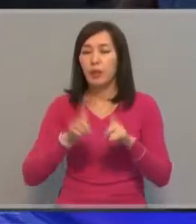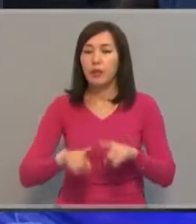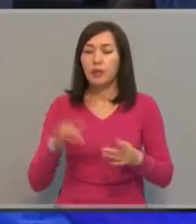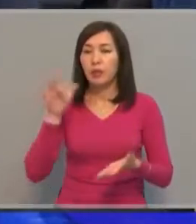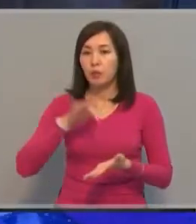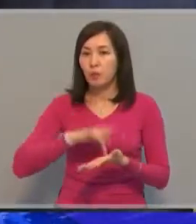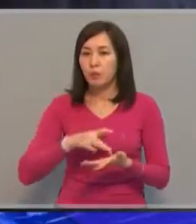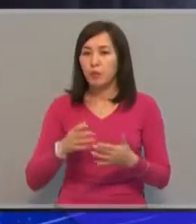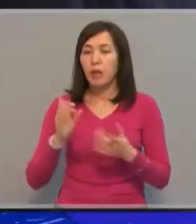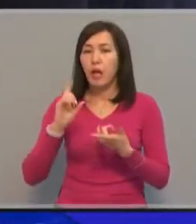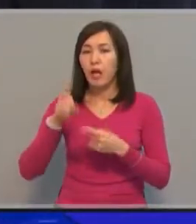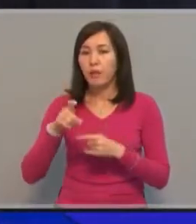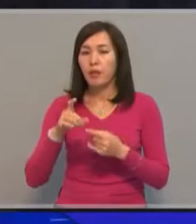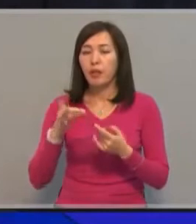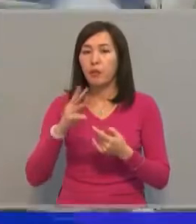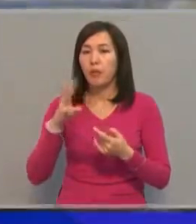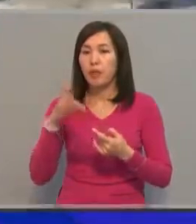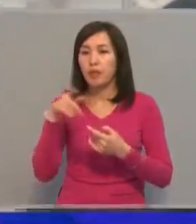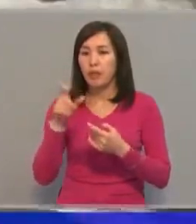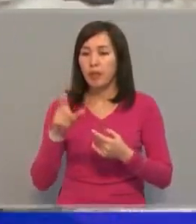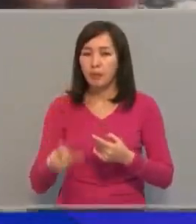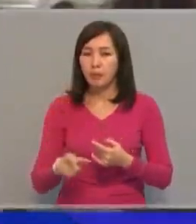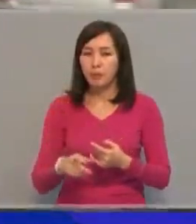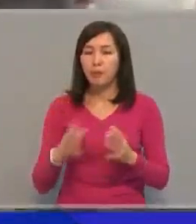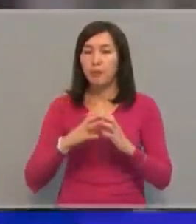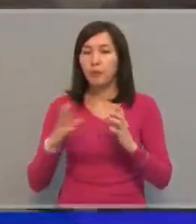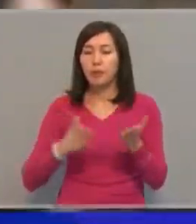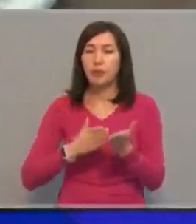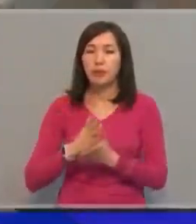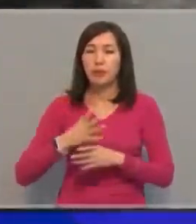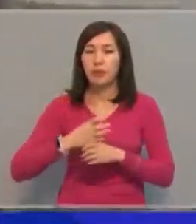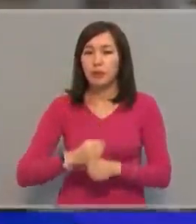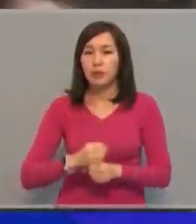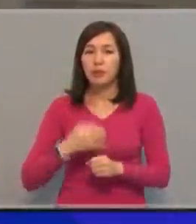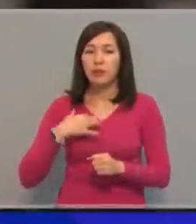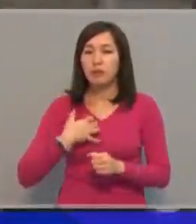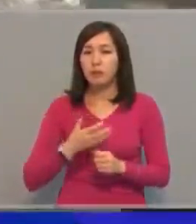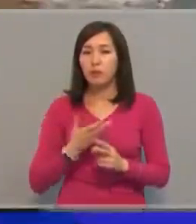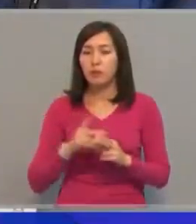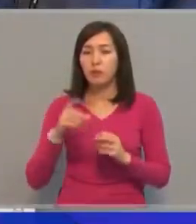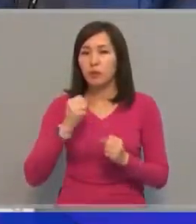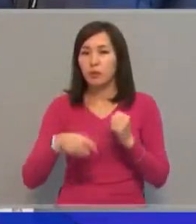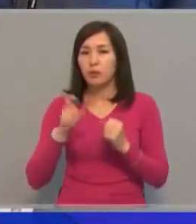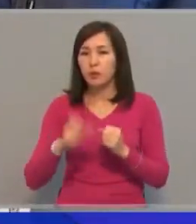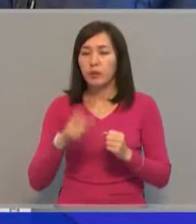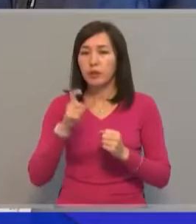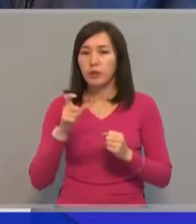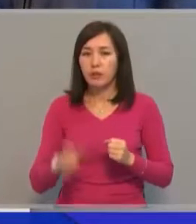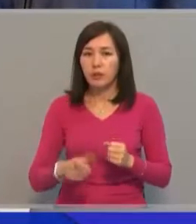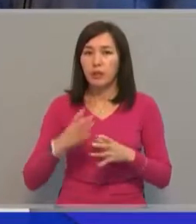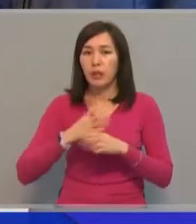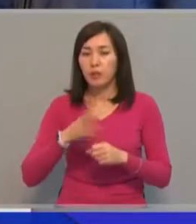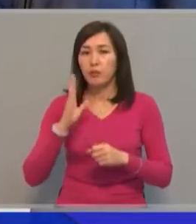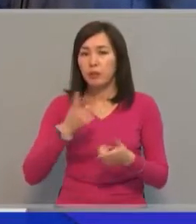Әсіресе орталықтан қашықтықта орналасқан мөлтек аудан тұрғындары автобус бағытының қысқарғанына қынжулы. Жүргізушілер де жолаушылардың